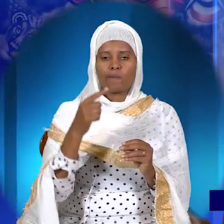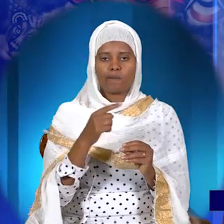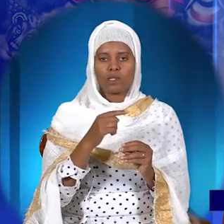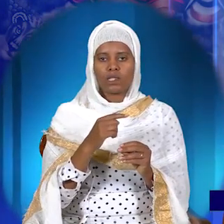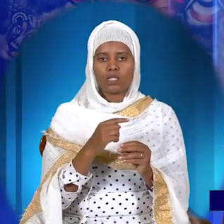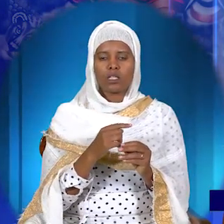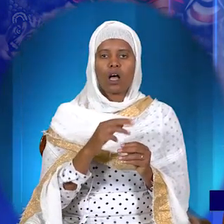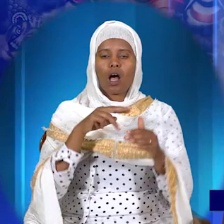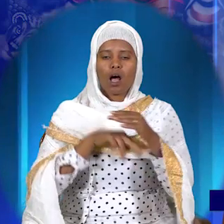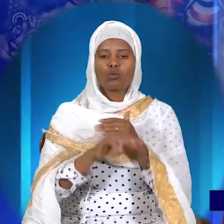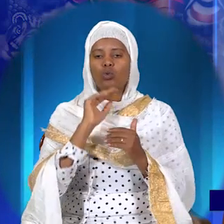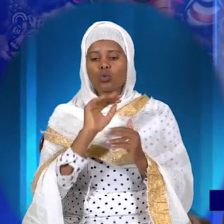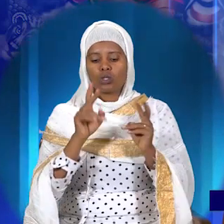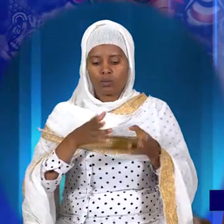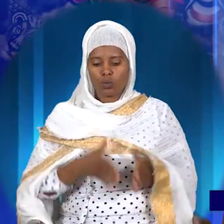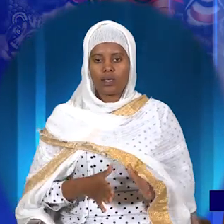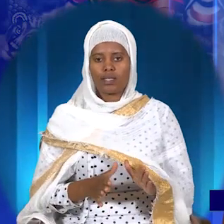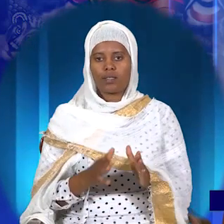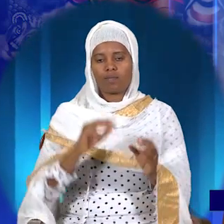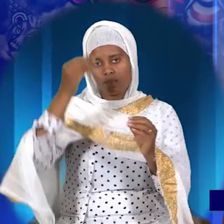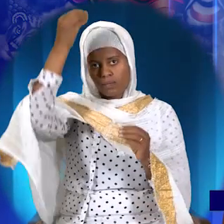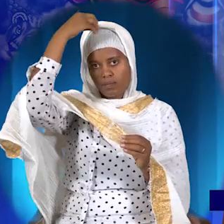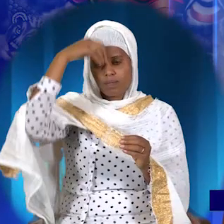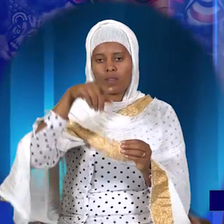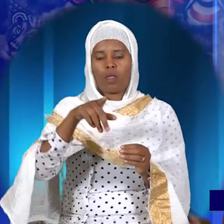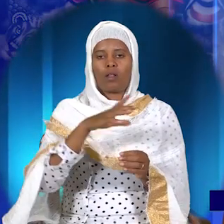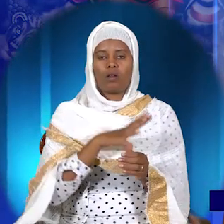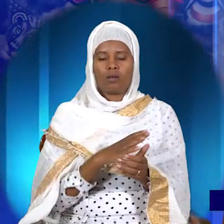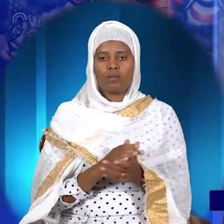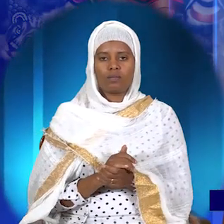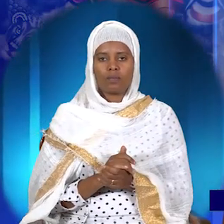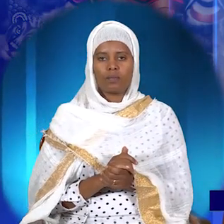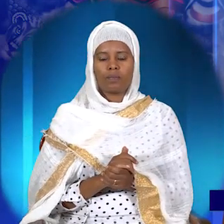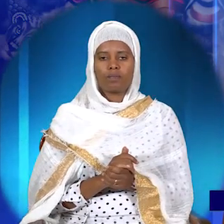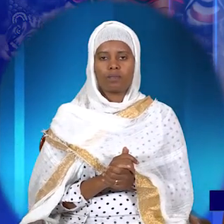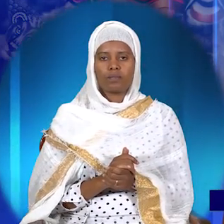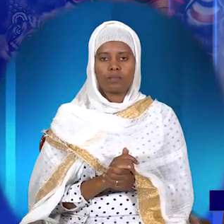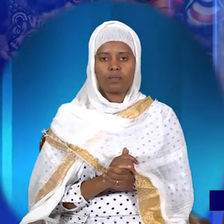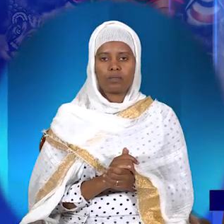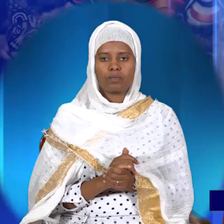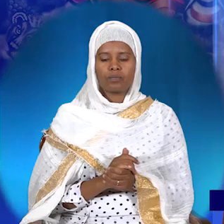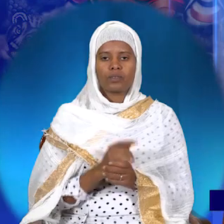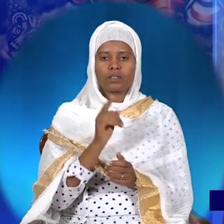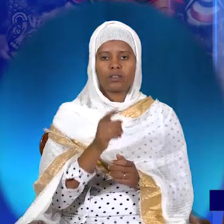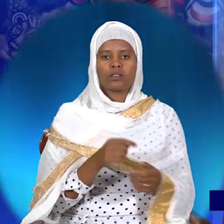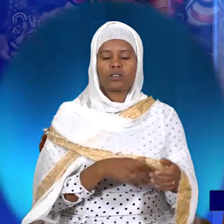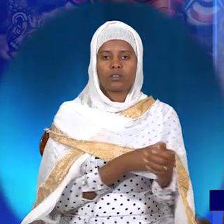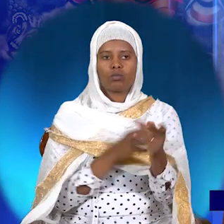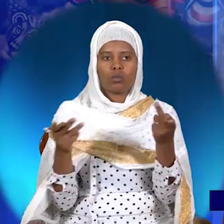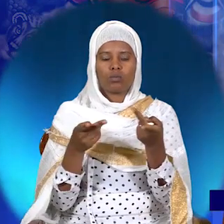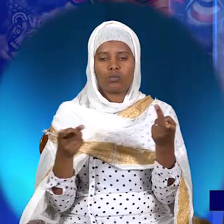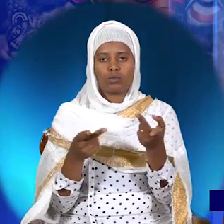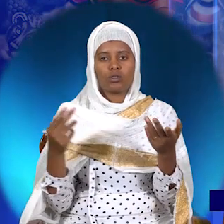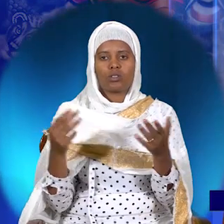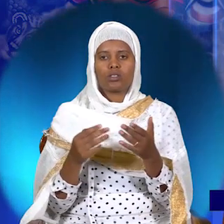እዚ ኣብ ንወልዱ ከም ዝወለደ ዝጠቅስ ወይ ከዓ ዝምህር ክፍሊ ናይ መፅሓፍ ቅዱስ እዩ። እዚ